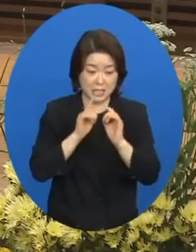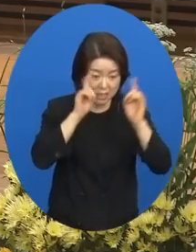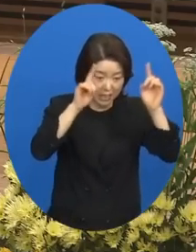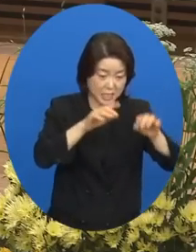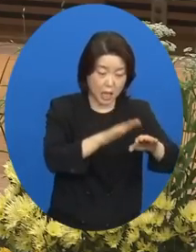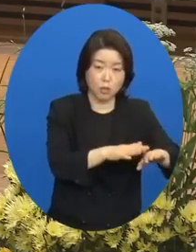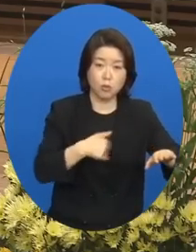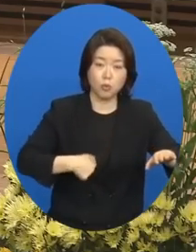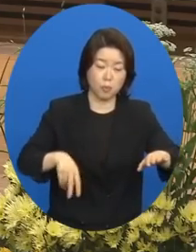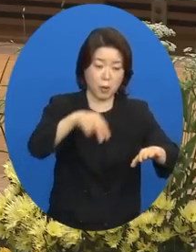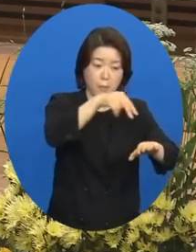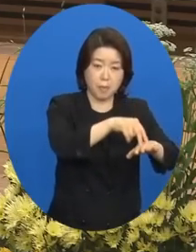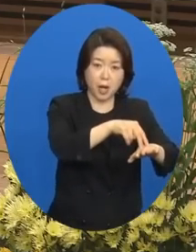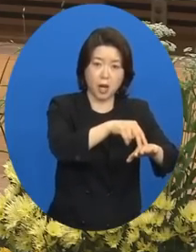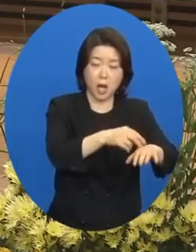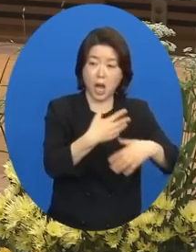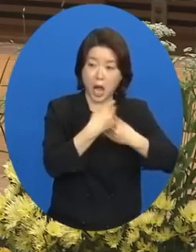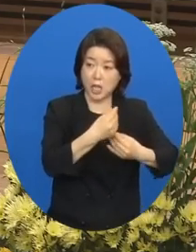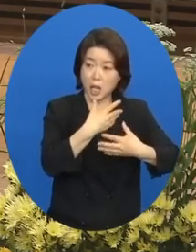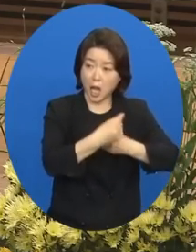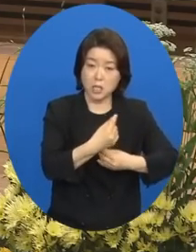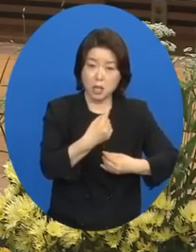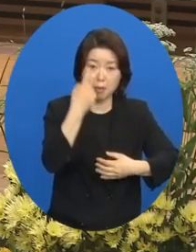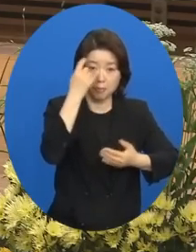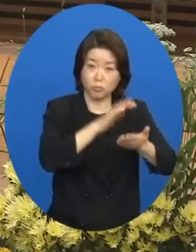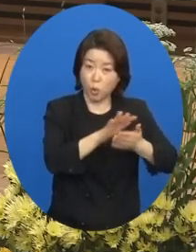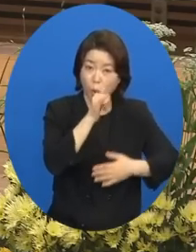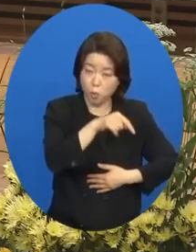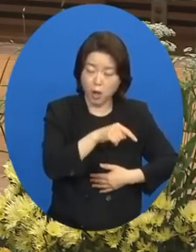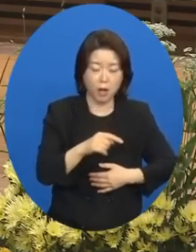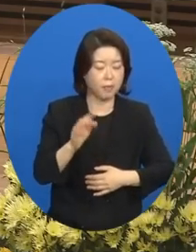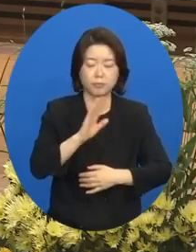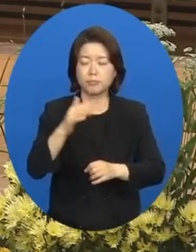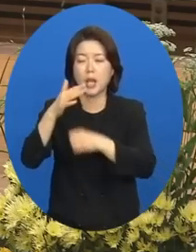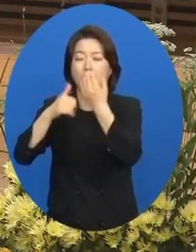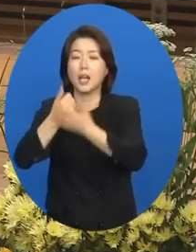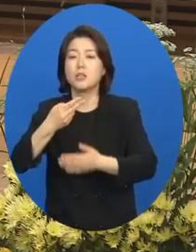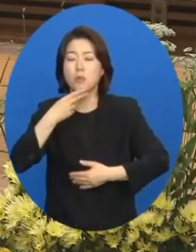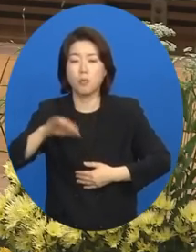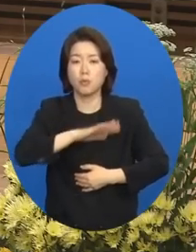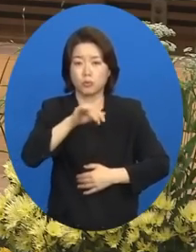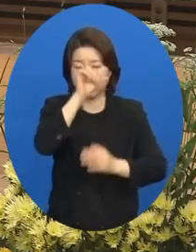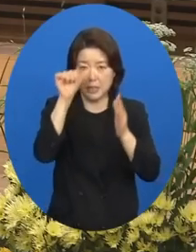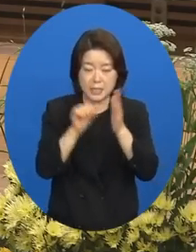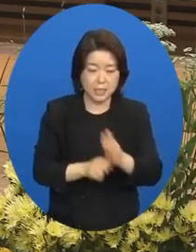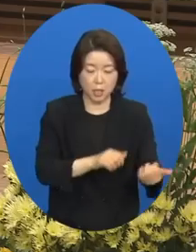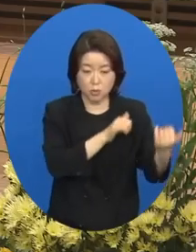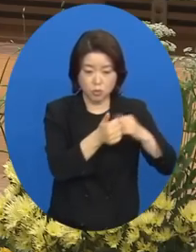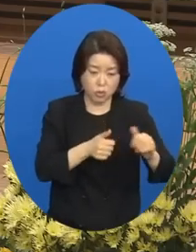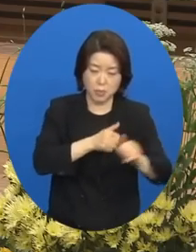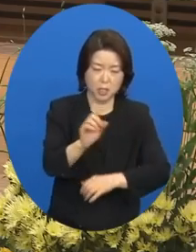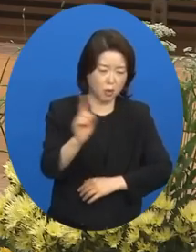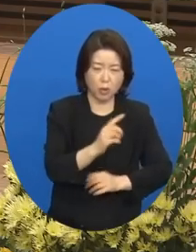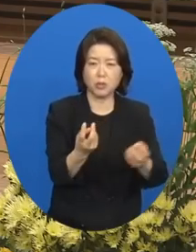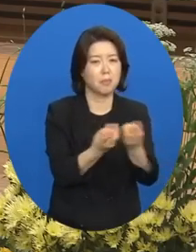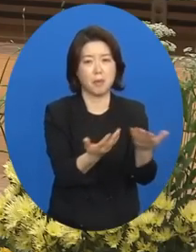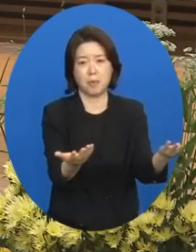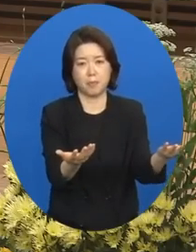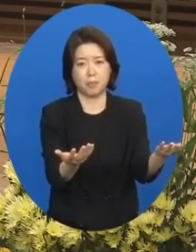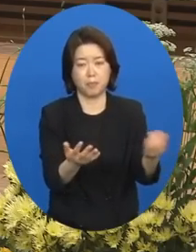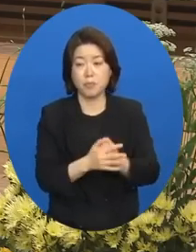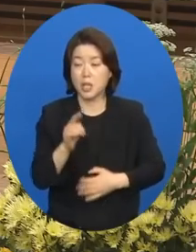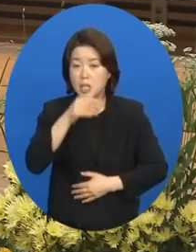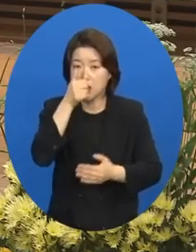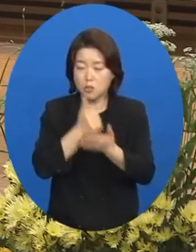밟고 우리는 지금 안전하다 평안하다 그러지만 하나님 없는 우리의 인생은 죽음을 이길 어떤 대안도 없고 이